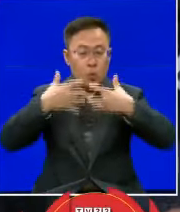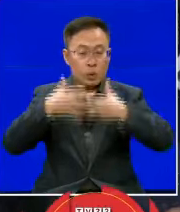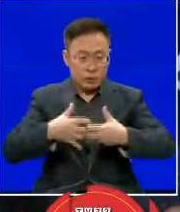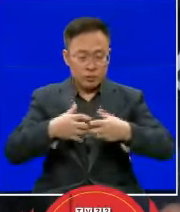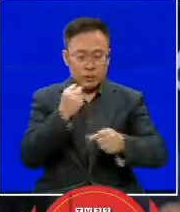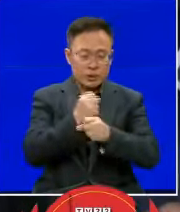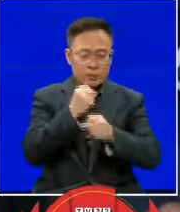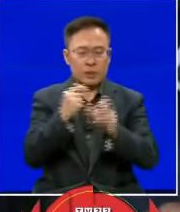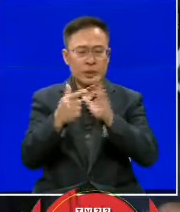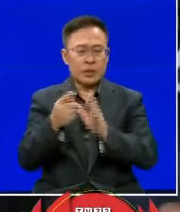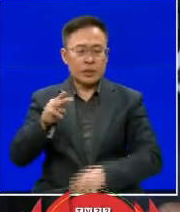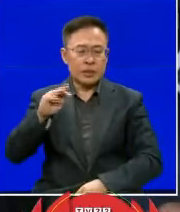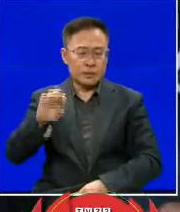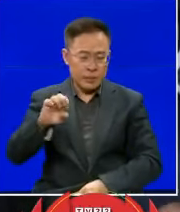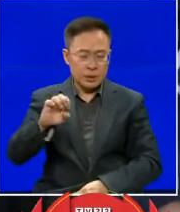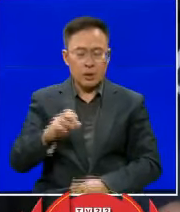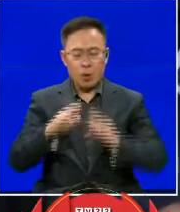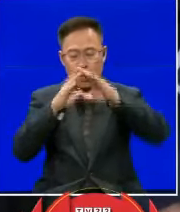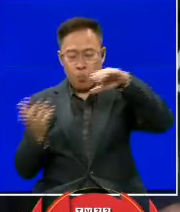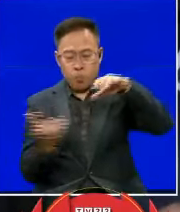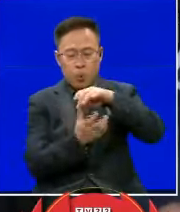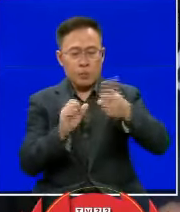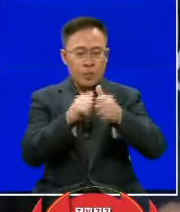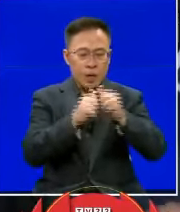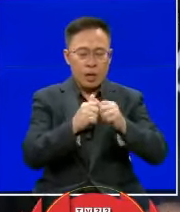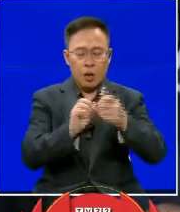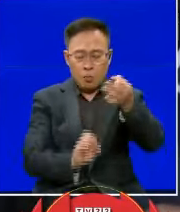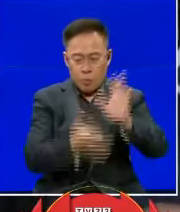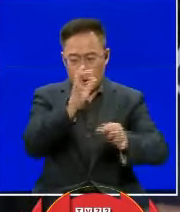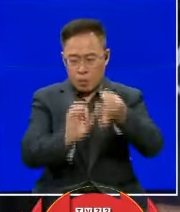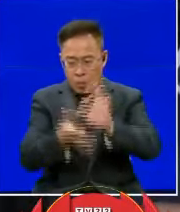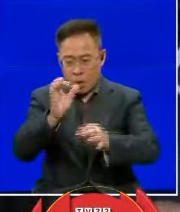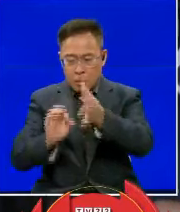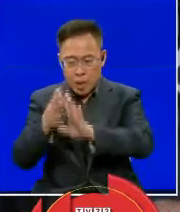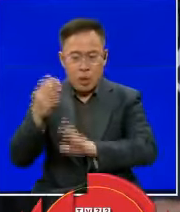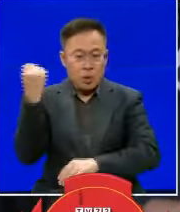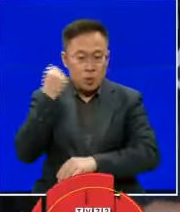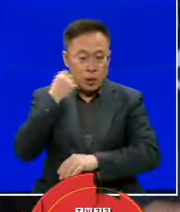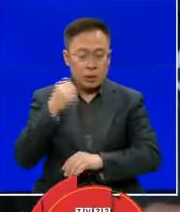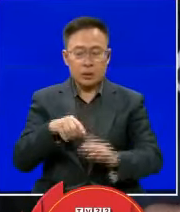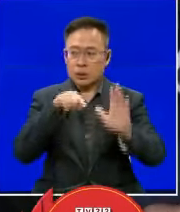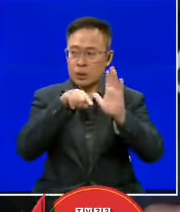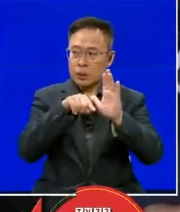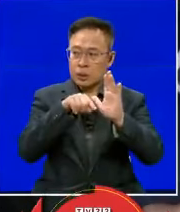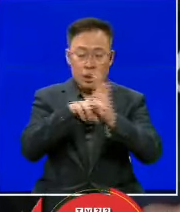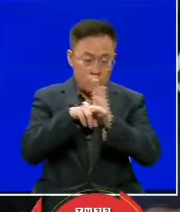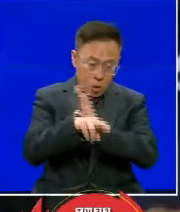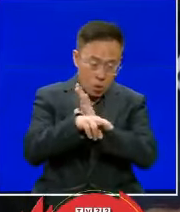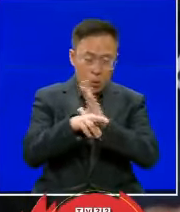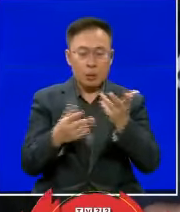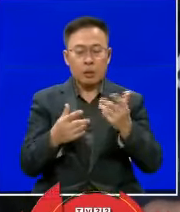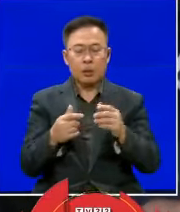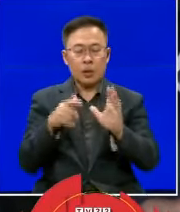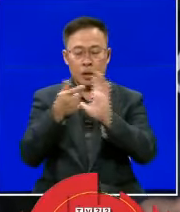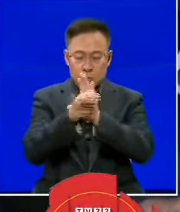การที่เก็บกักสารเคมีไว้ใช้ในกระบวนการผลิตแล้วมันเกิดเหตุเพลิงไหม้ต่อเนื่องเออมันก็หลายหลายโรงงานแล้วนะในช่วงสัปดาห์